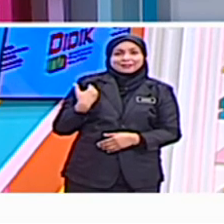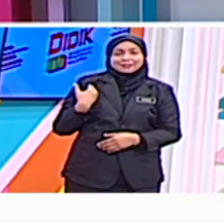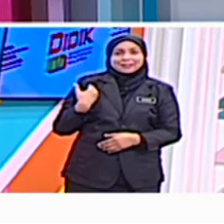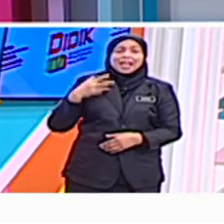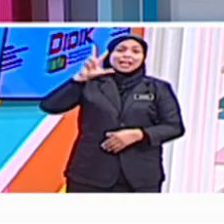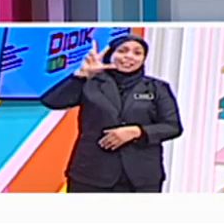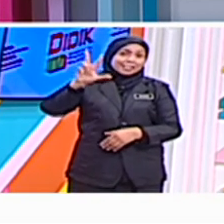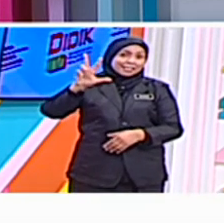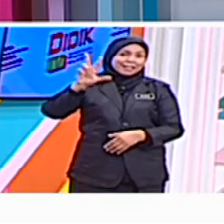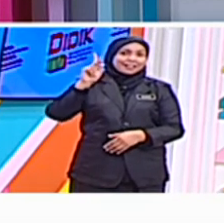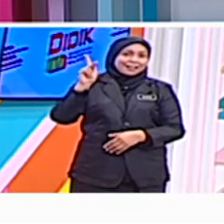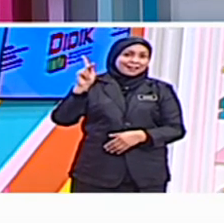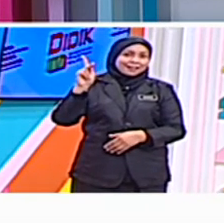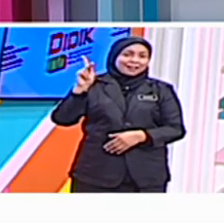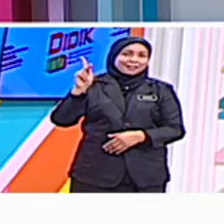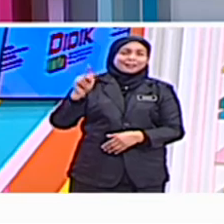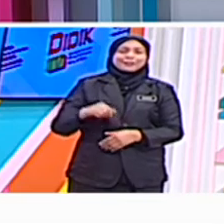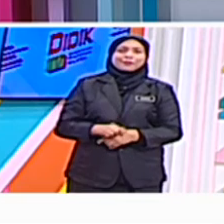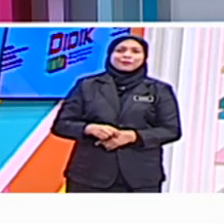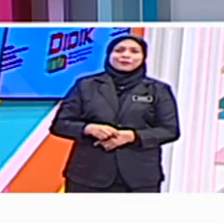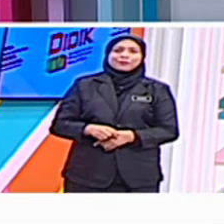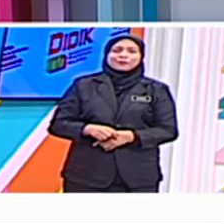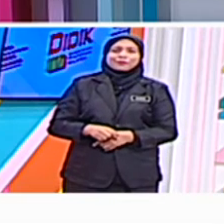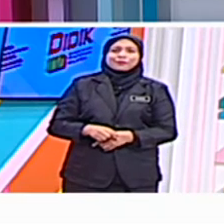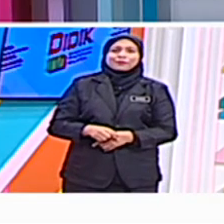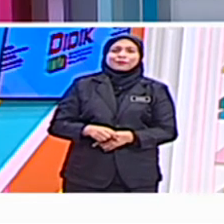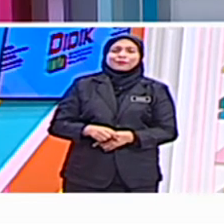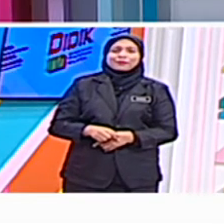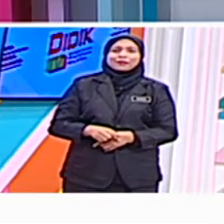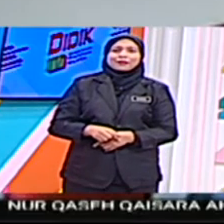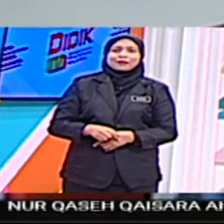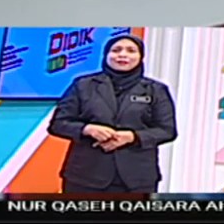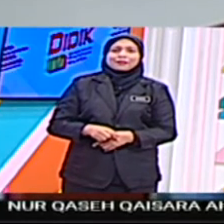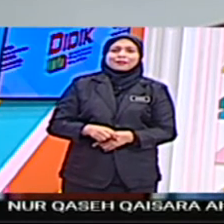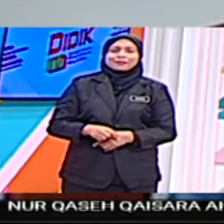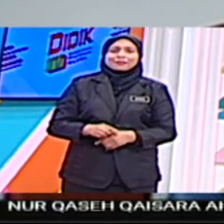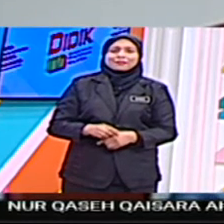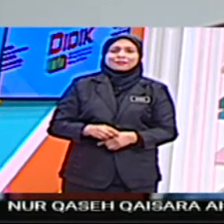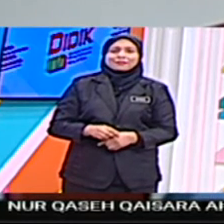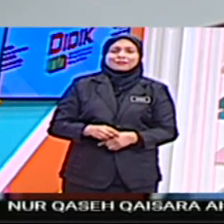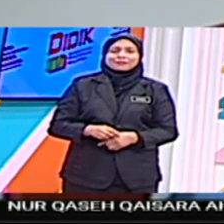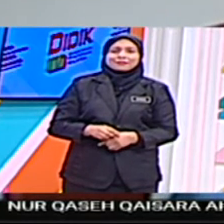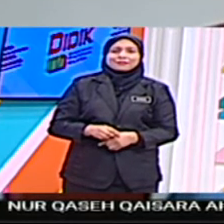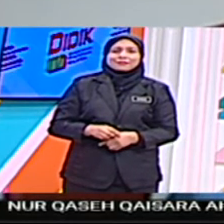Sebab ada 3K. Ada keperluan untuk apa? Kesihatan, kebersihan atau keselamatan?